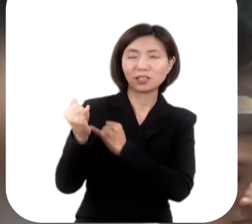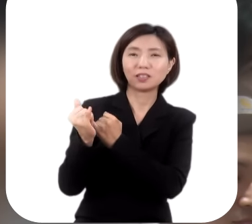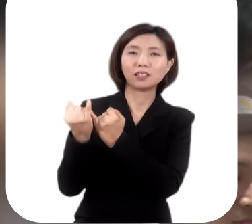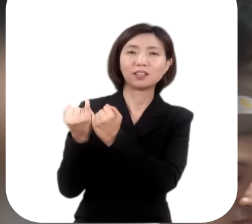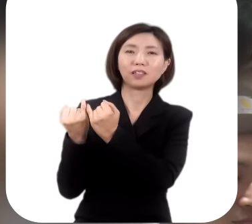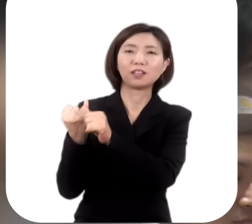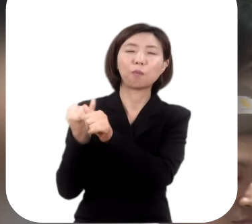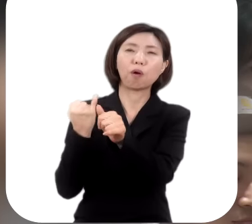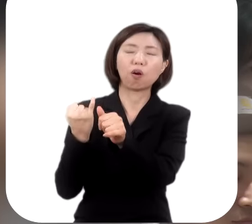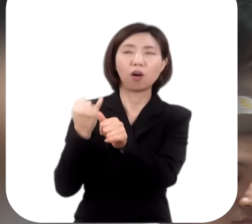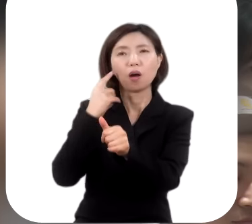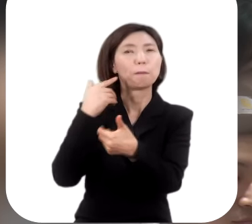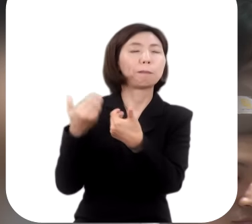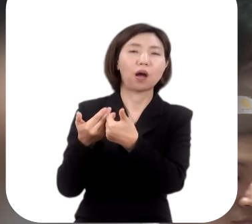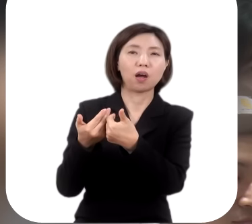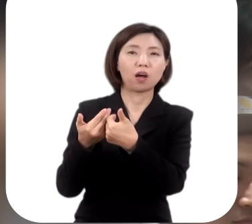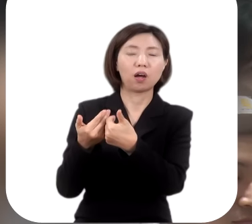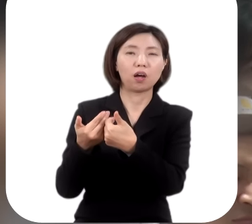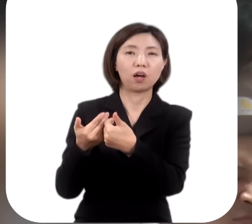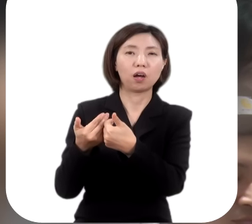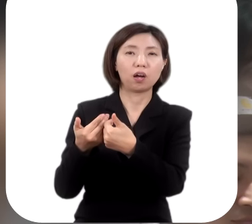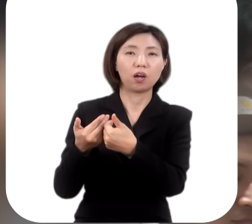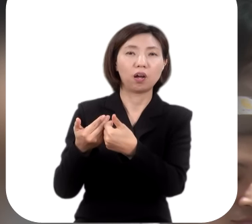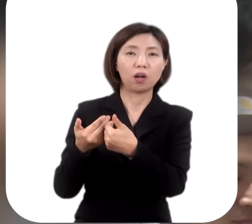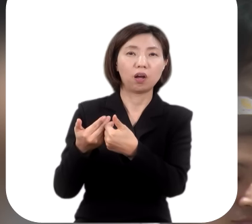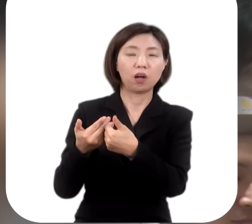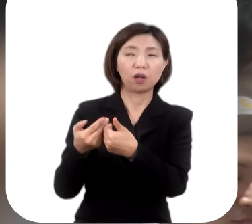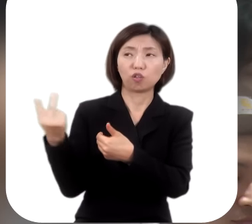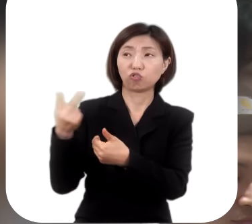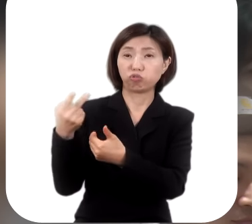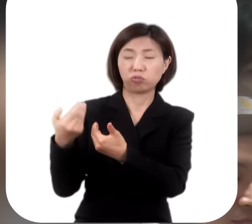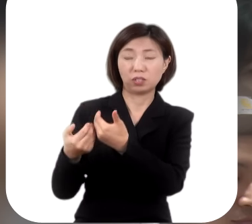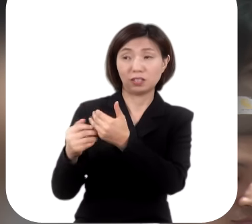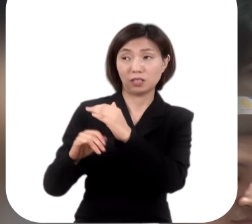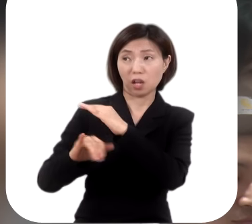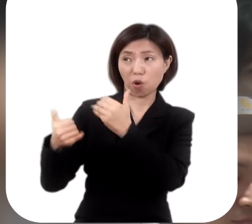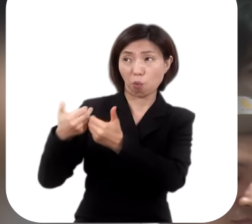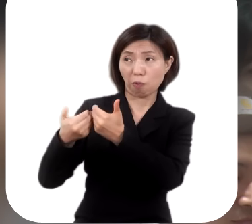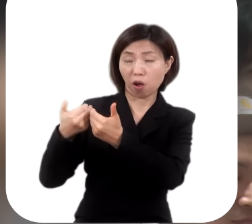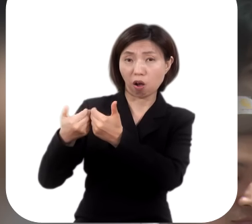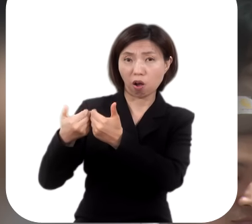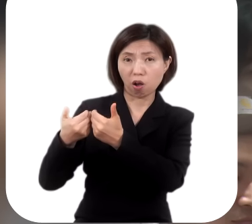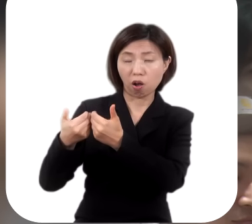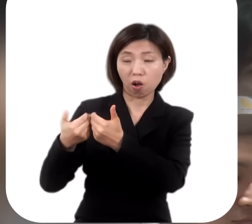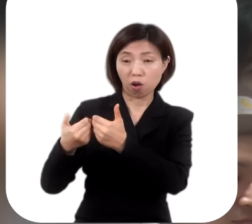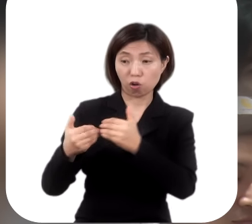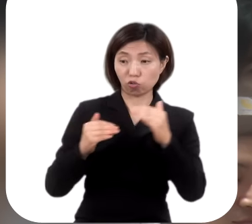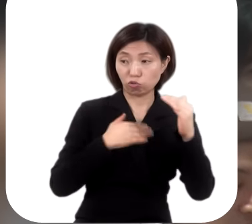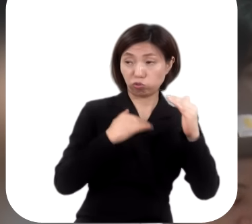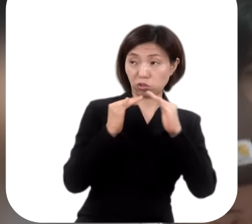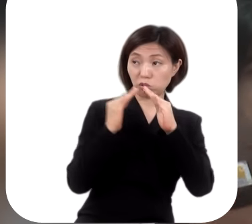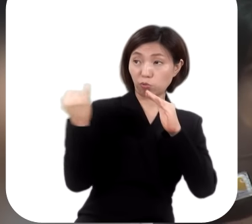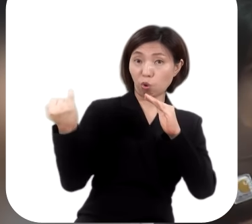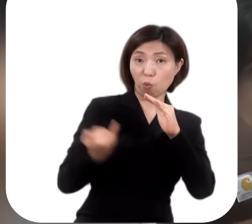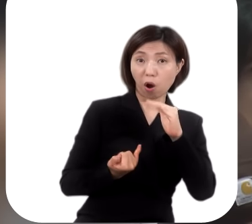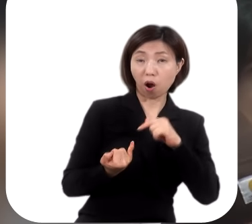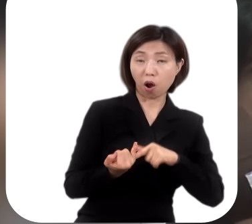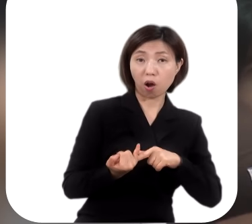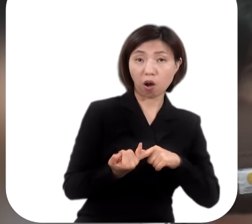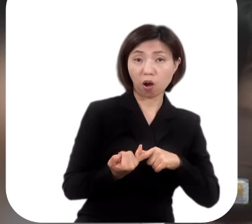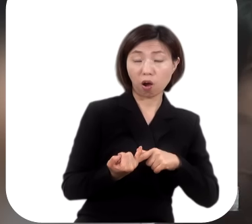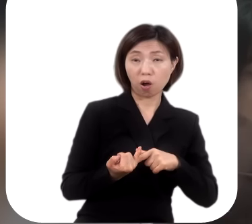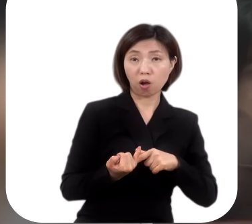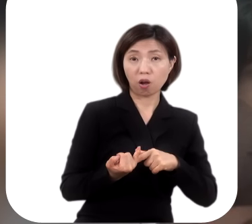그 오빠가 이제 반대를 하였어요. 반대를 하고, 그 언니는 이제 그 오빠 불화가 있으니까 짐을 싸들고 저희 집으로 들어온